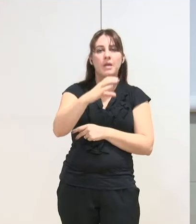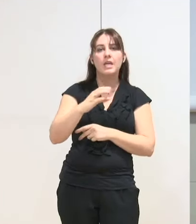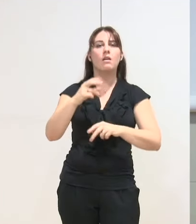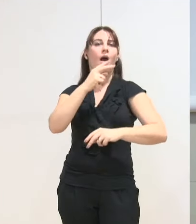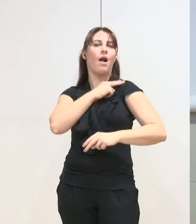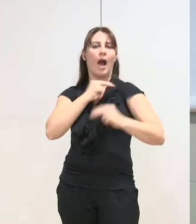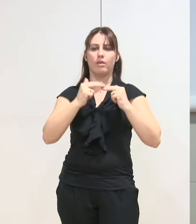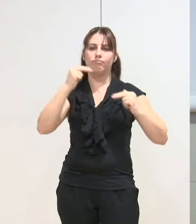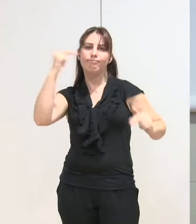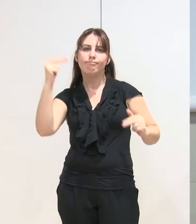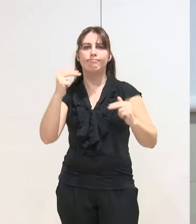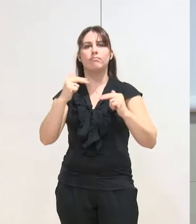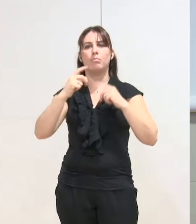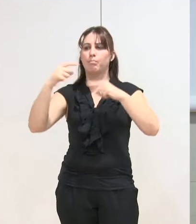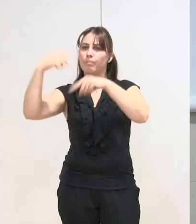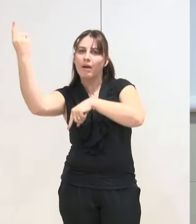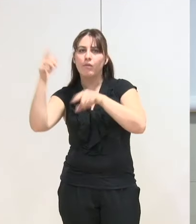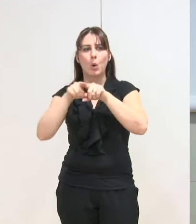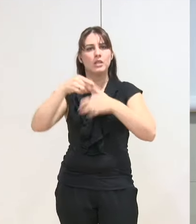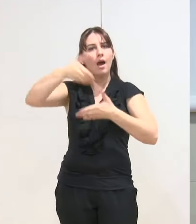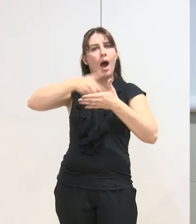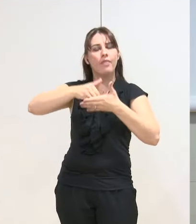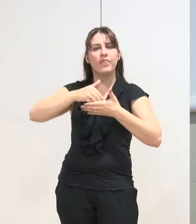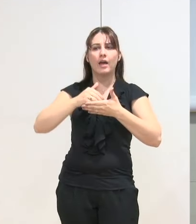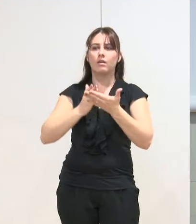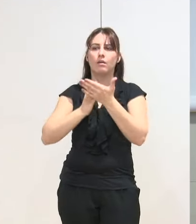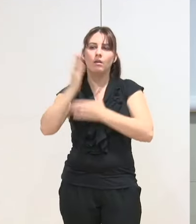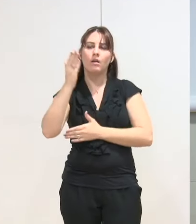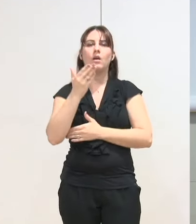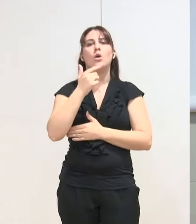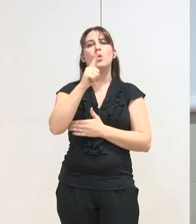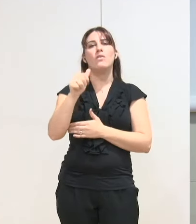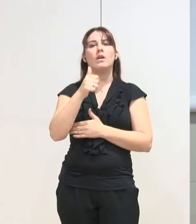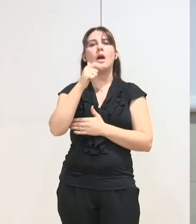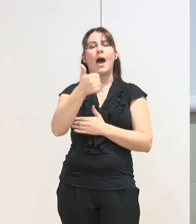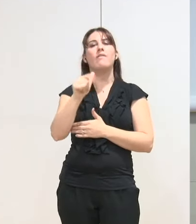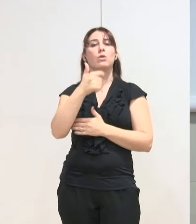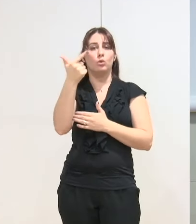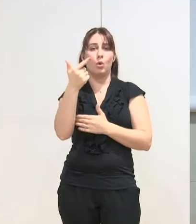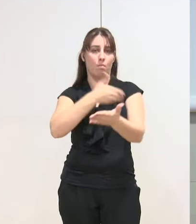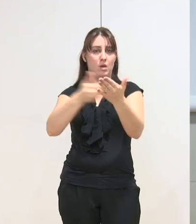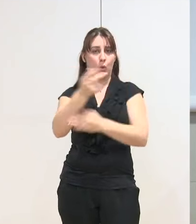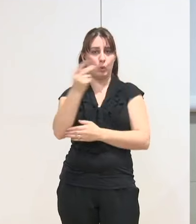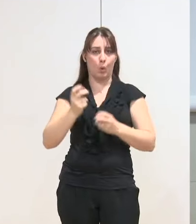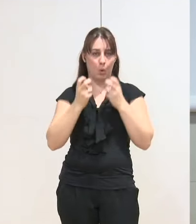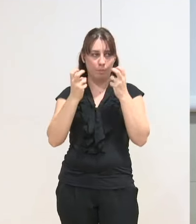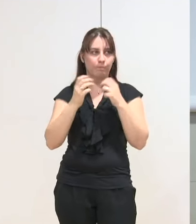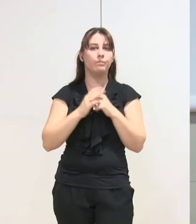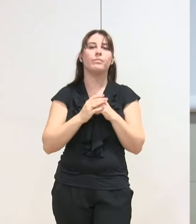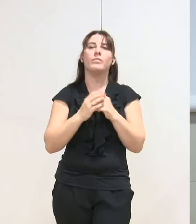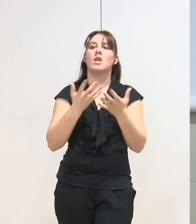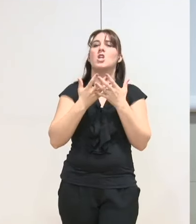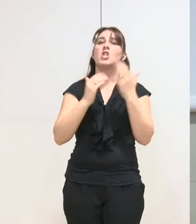d'échelon ainsi que les promotions internes pour un montant de 1,2 million d'euros la nouvelle augmentation des charges